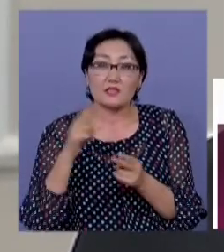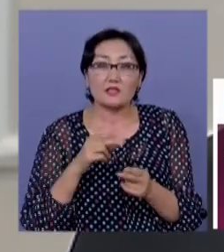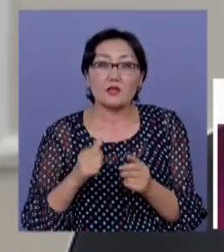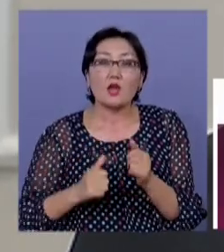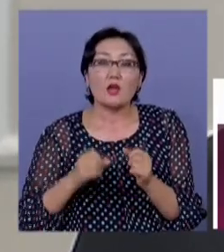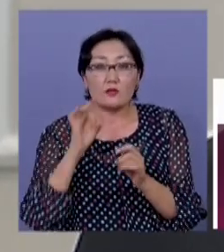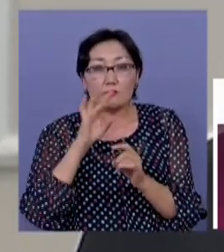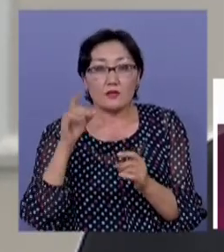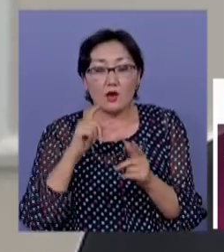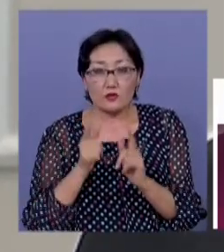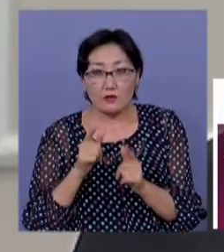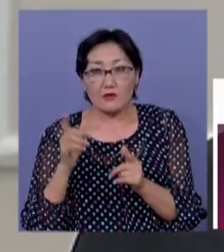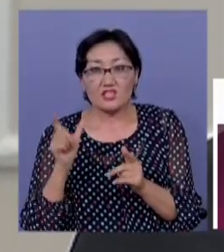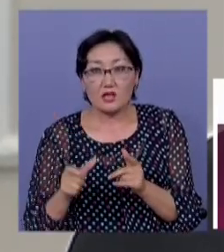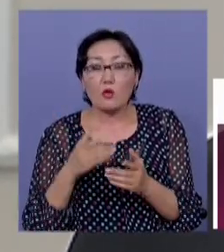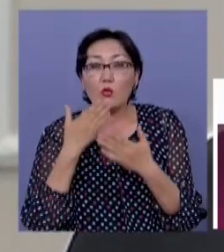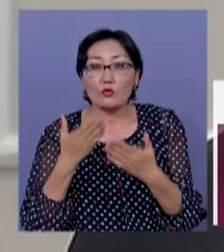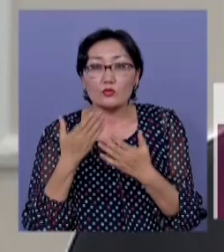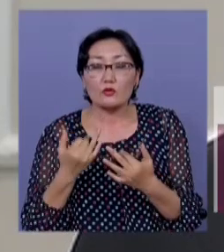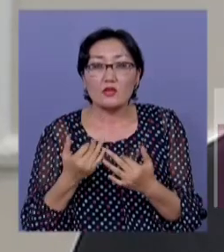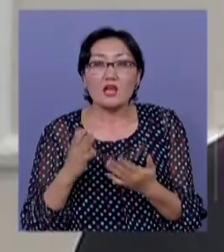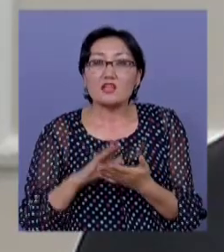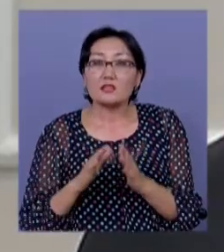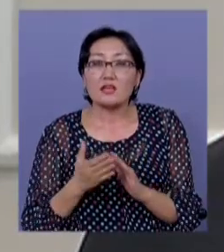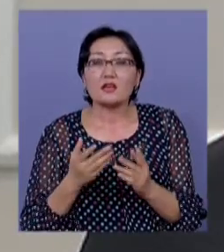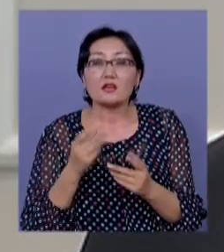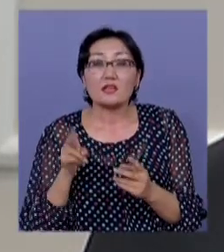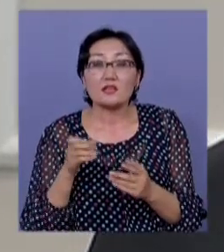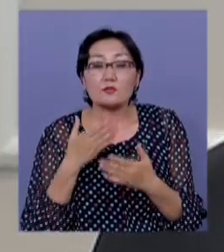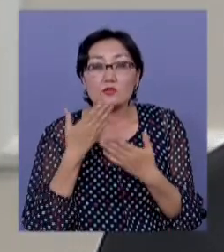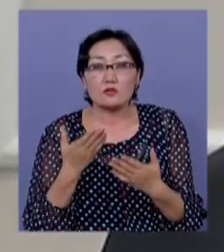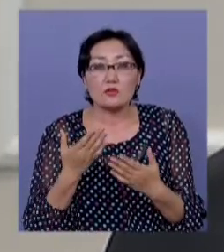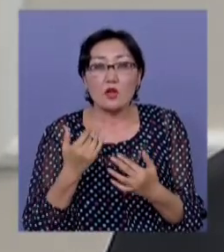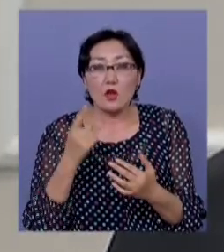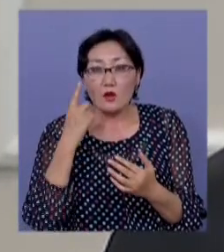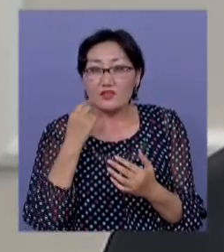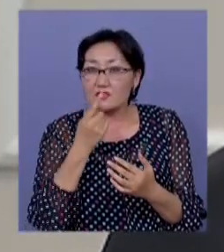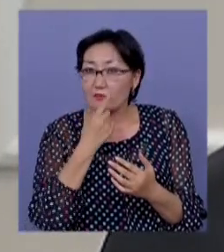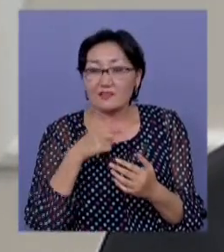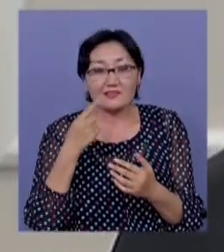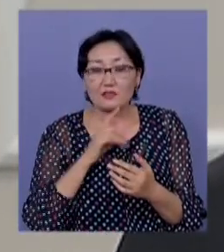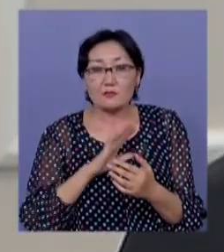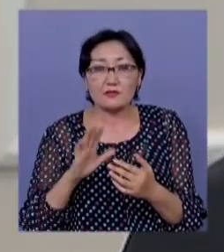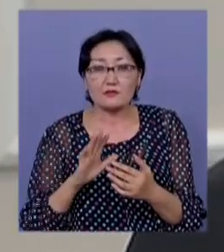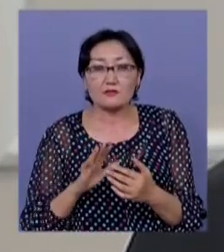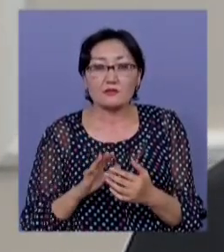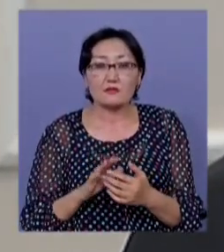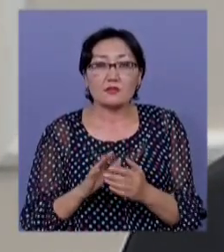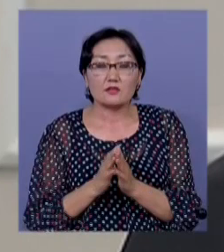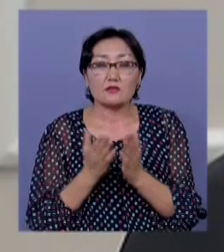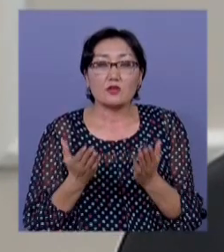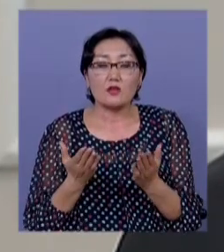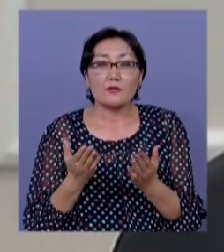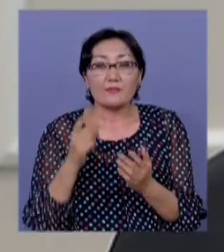оқытып, мынау жағдайы қалай деп едім, бұл испан тілінде аударылмаған кітап деді.